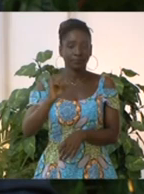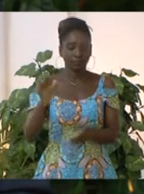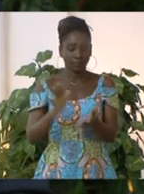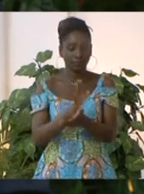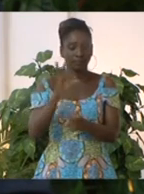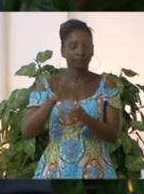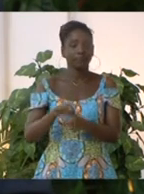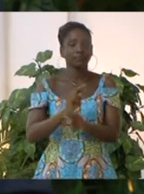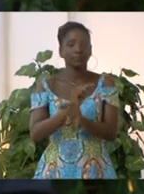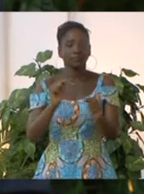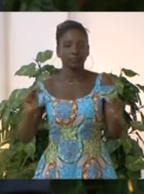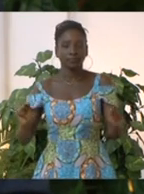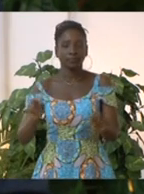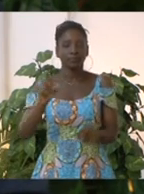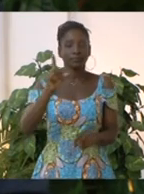Bulletin nul,